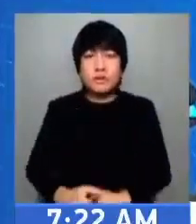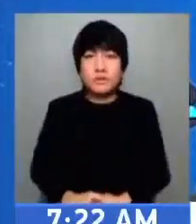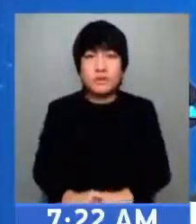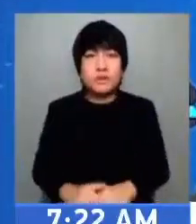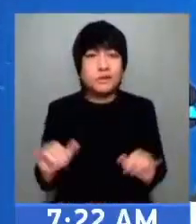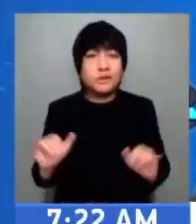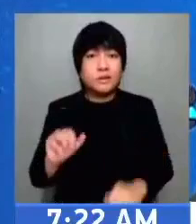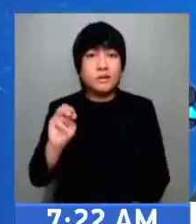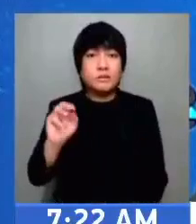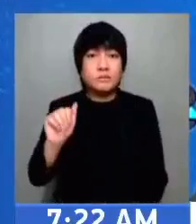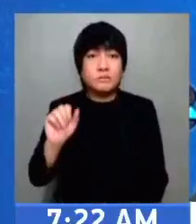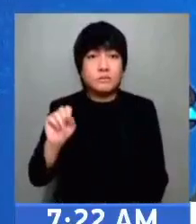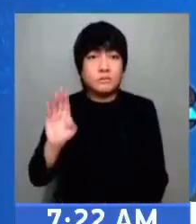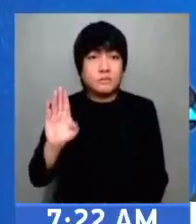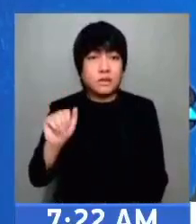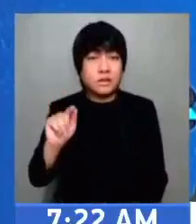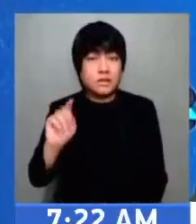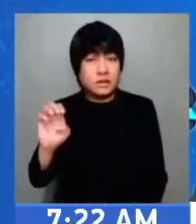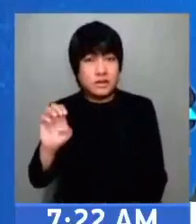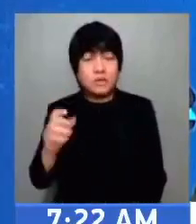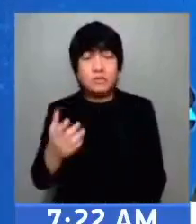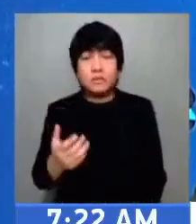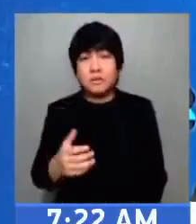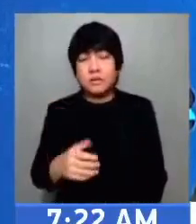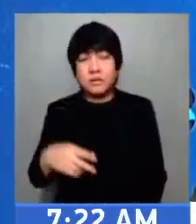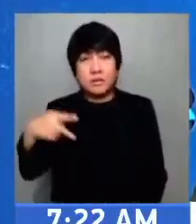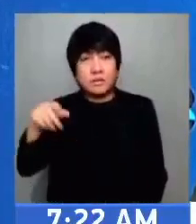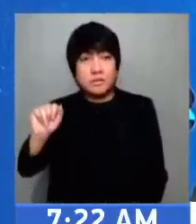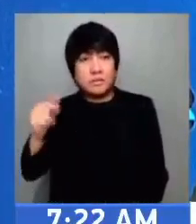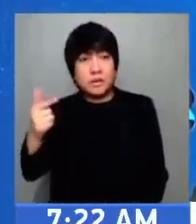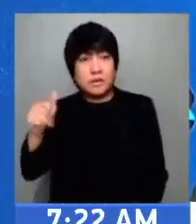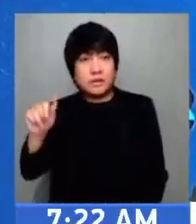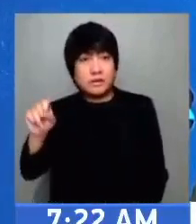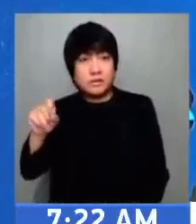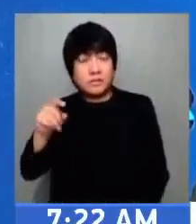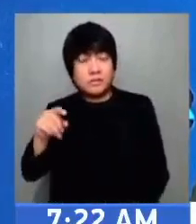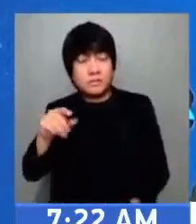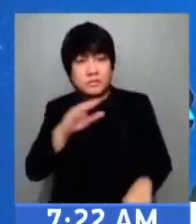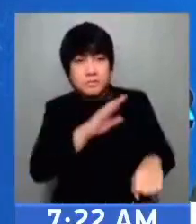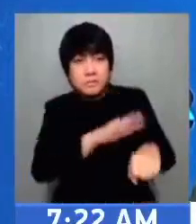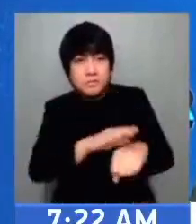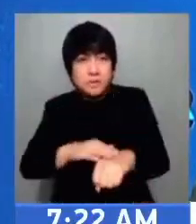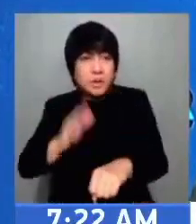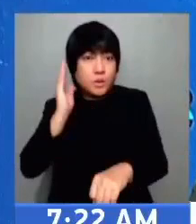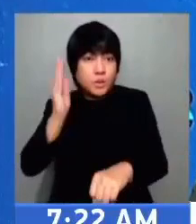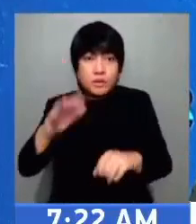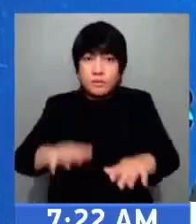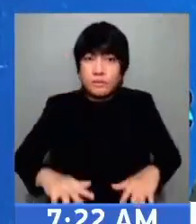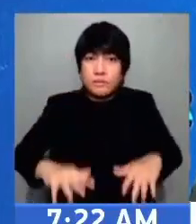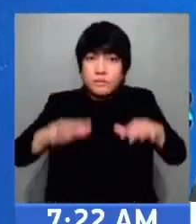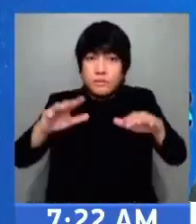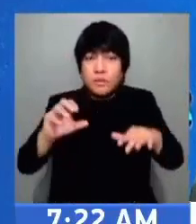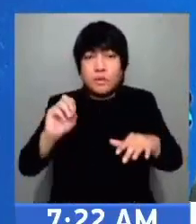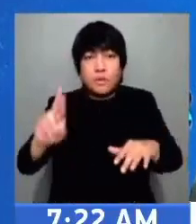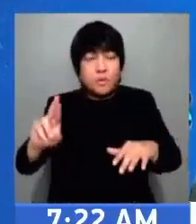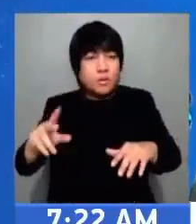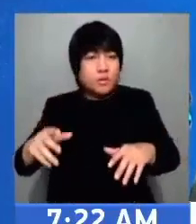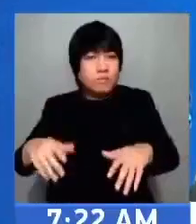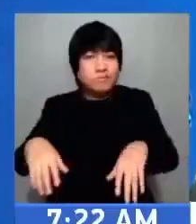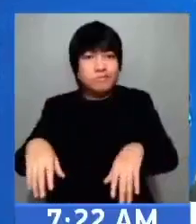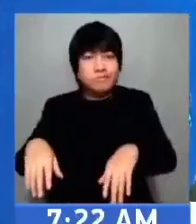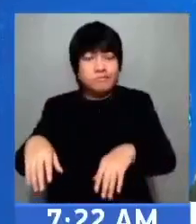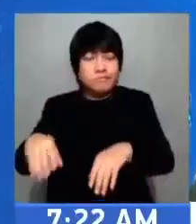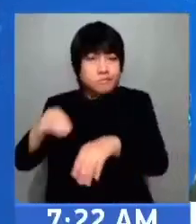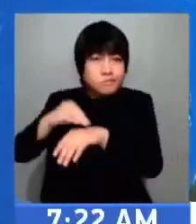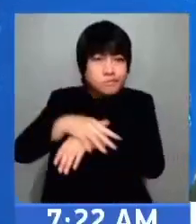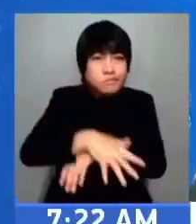ng PAGASA mga aksidente ng mga nasabing probinsya sa mataas na banta ng pagbaha o pagguho ng lupa dahil sa masamang panahon.